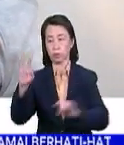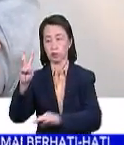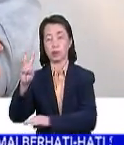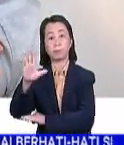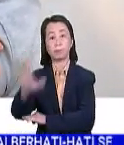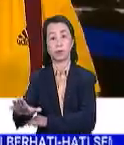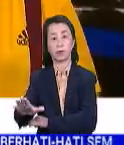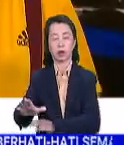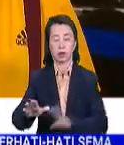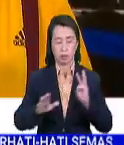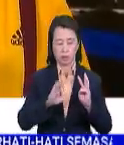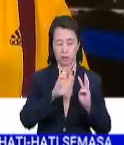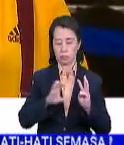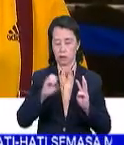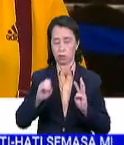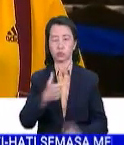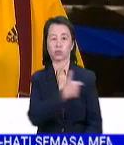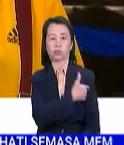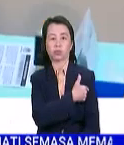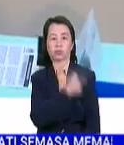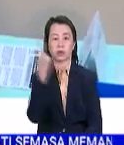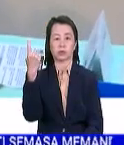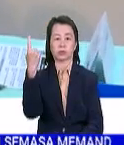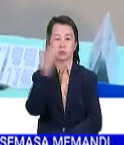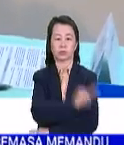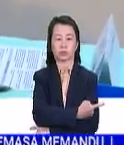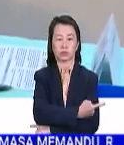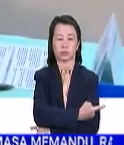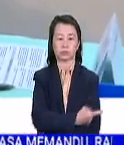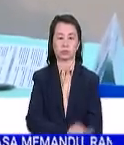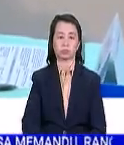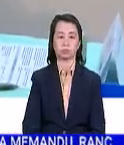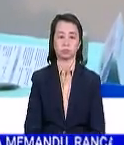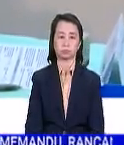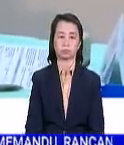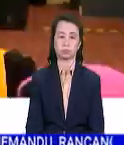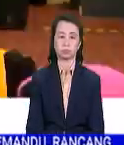dengan kapasiti 600 dos vaksin sehari.